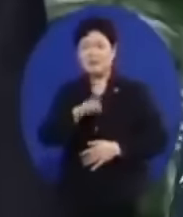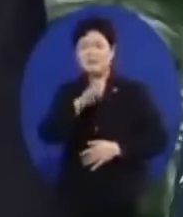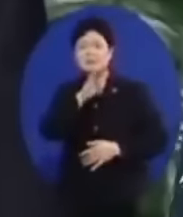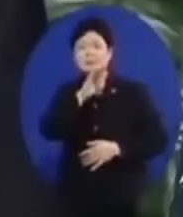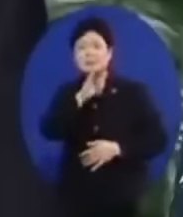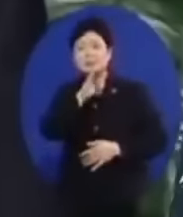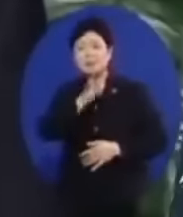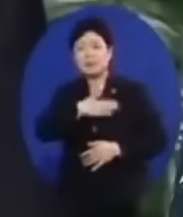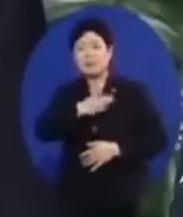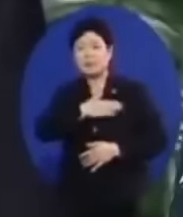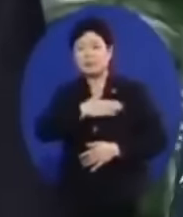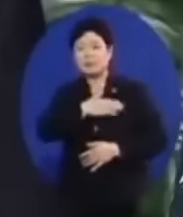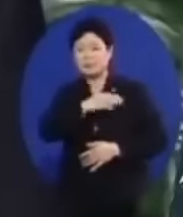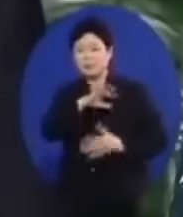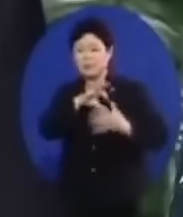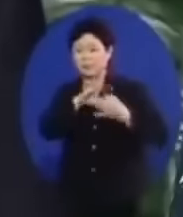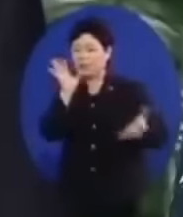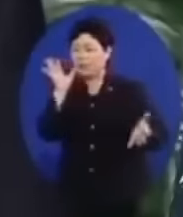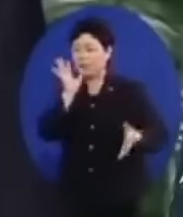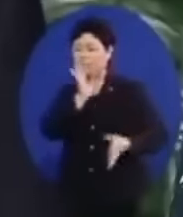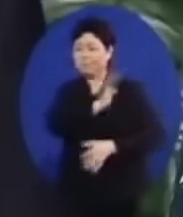나온 상관이 없었습니다.